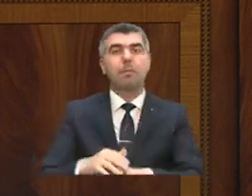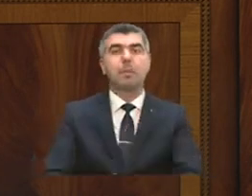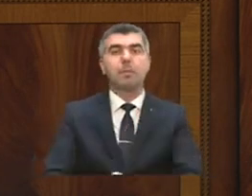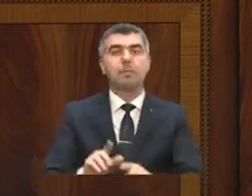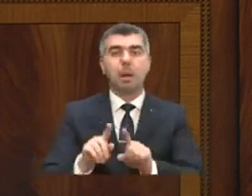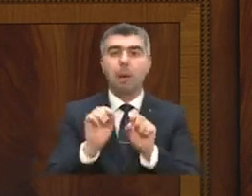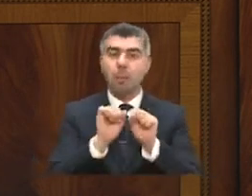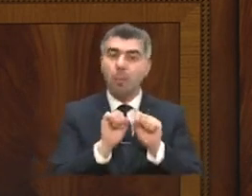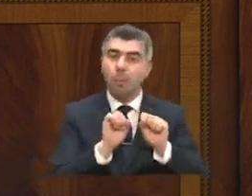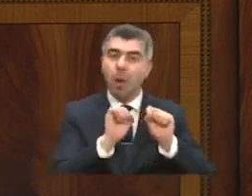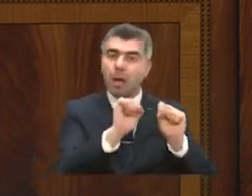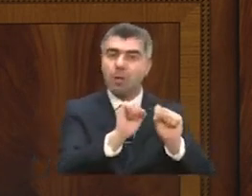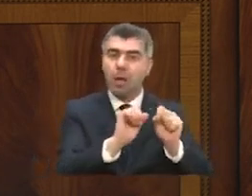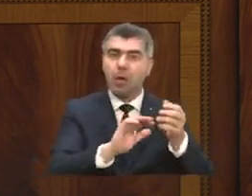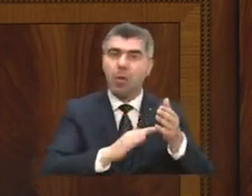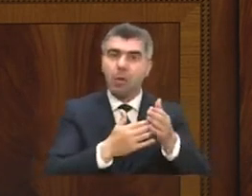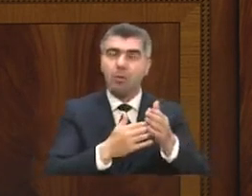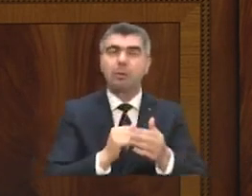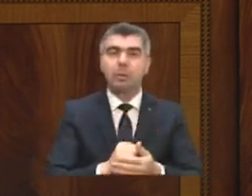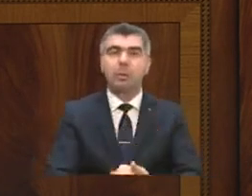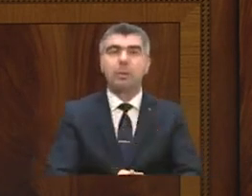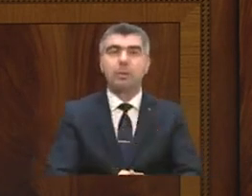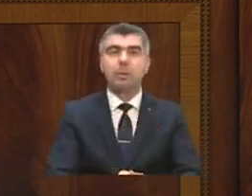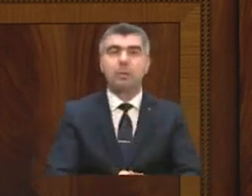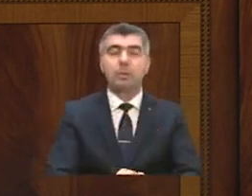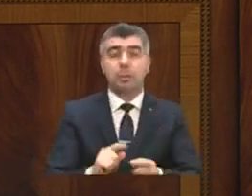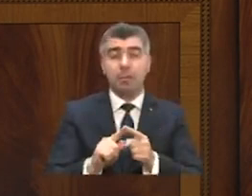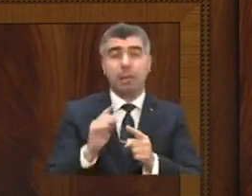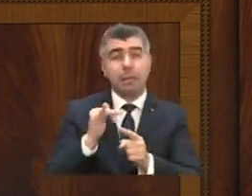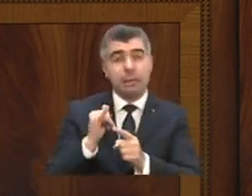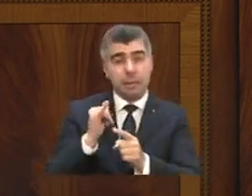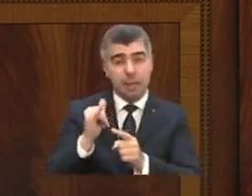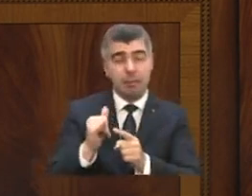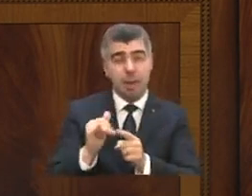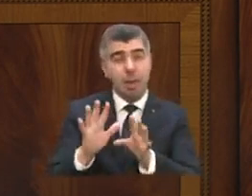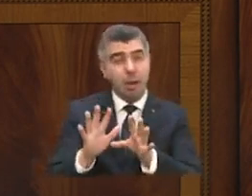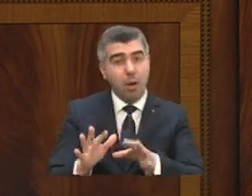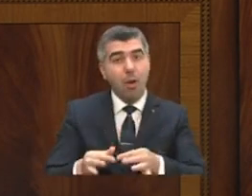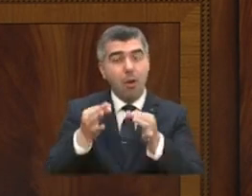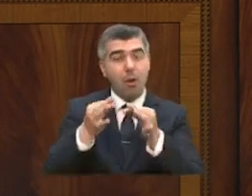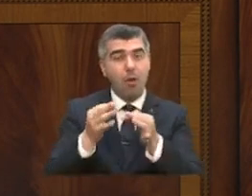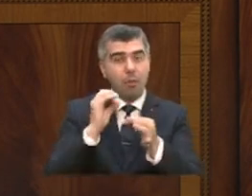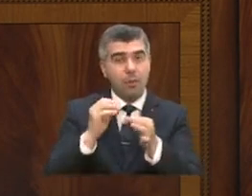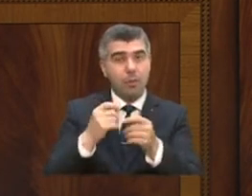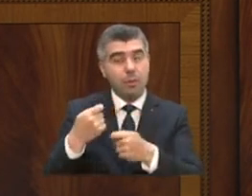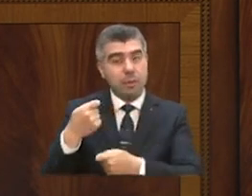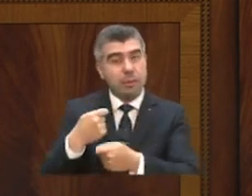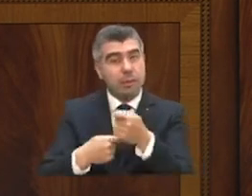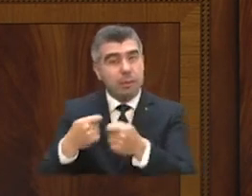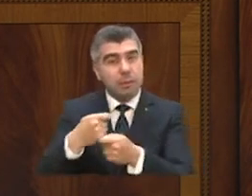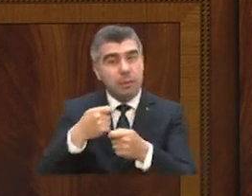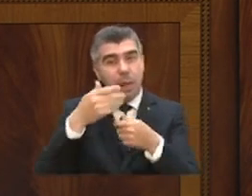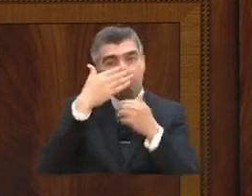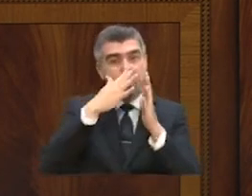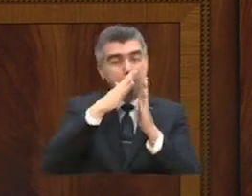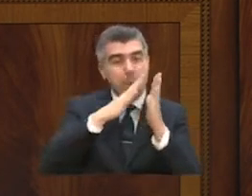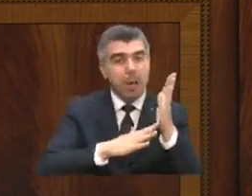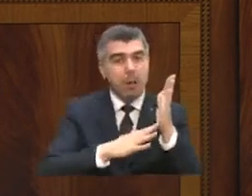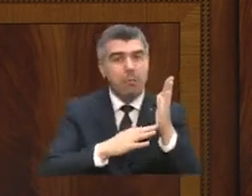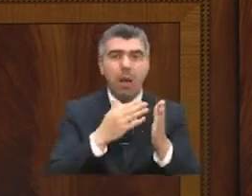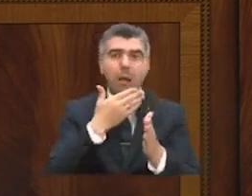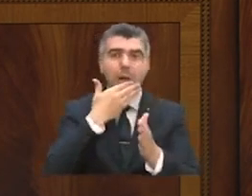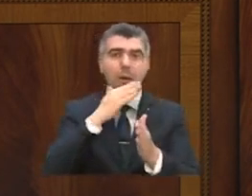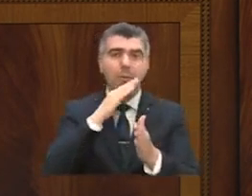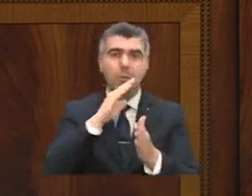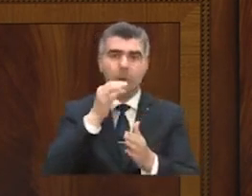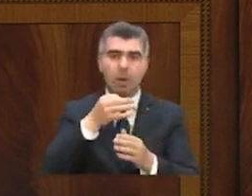مواجهة هذه الأزمة المتوالية أبان الاقتصاد الوطني عن صلابته